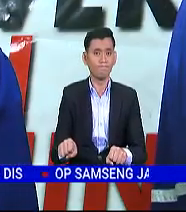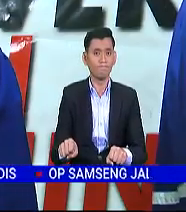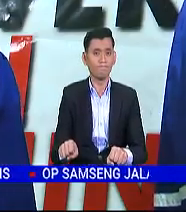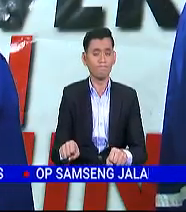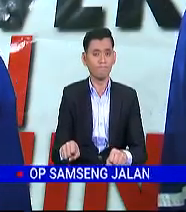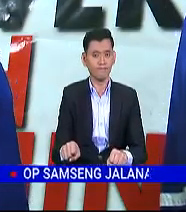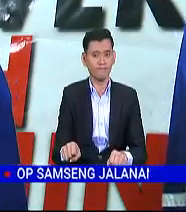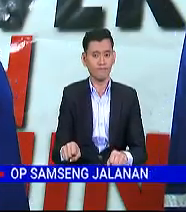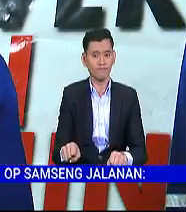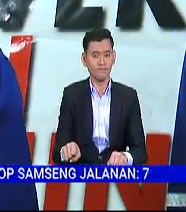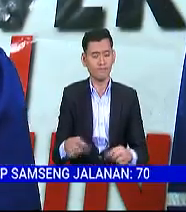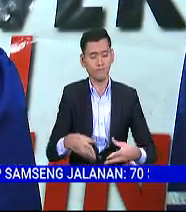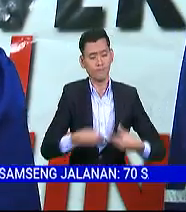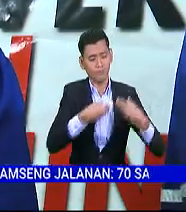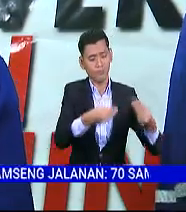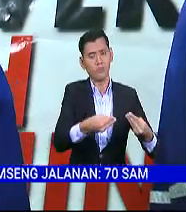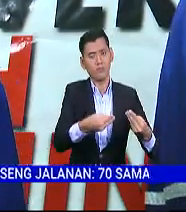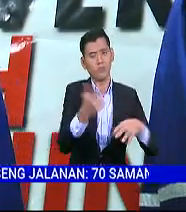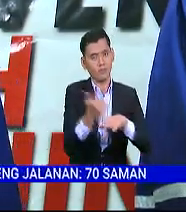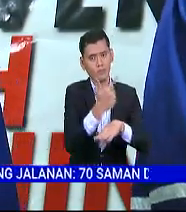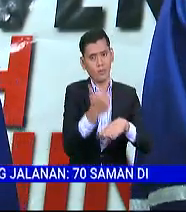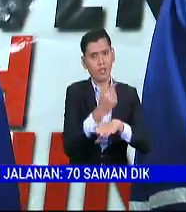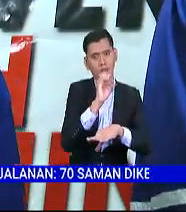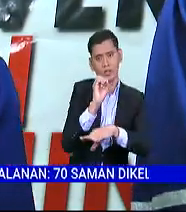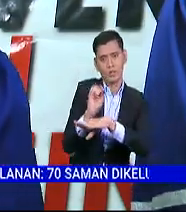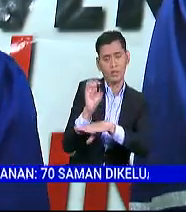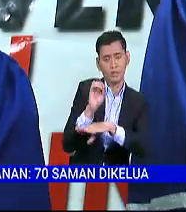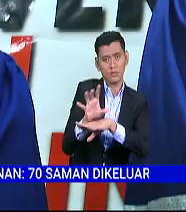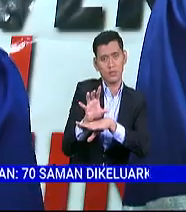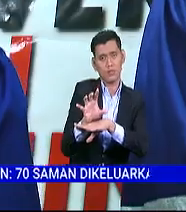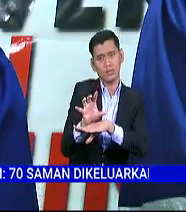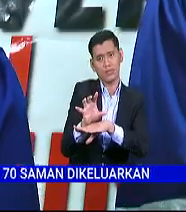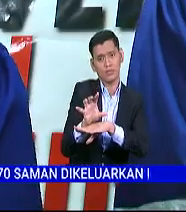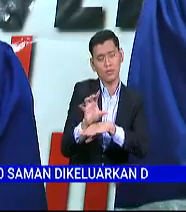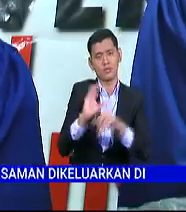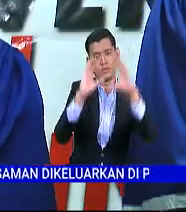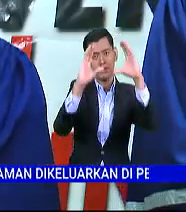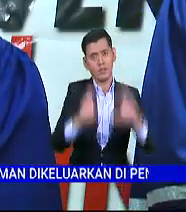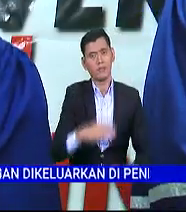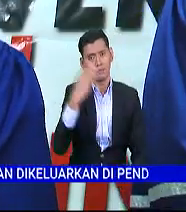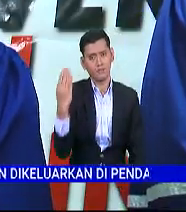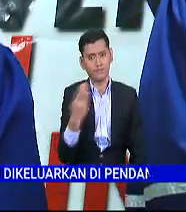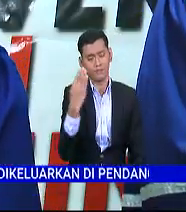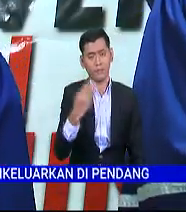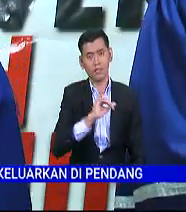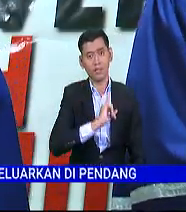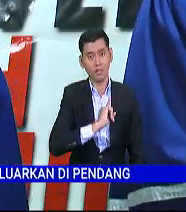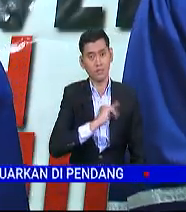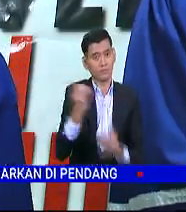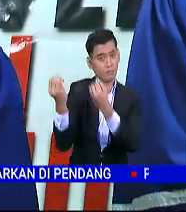status psychological yang normal lah. Kerana kita semua tahu, saya dapat faham